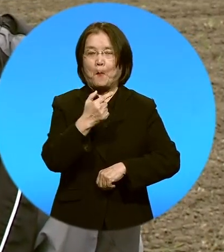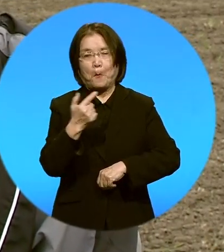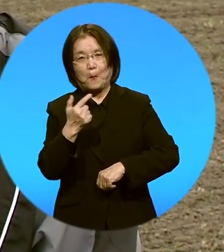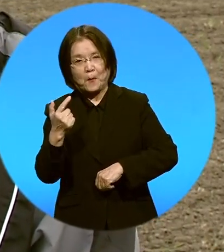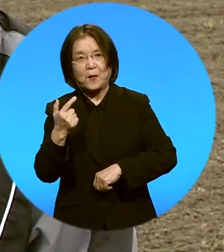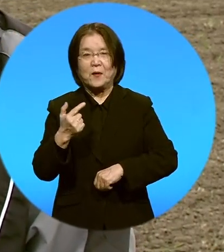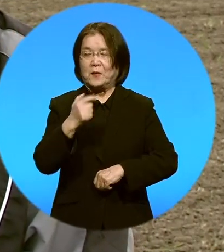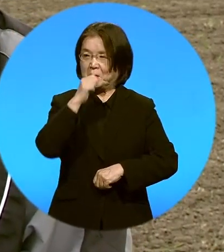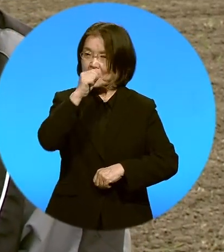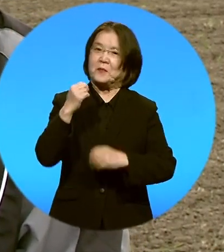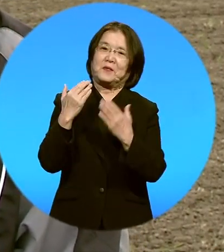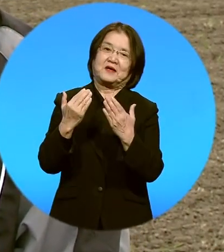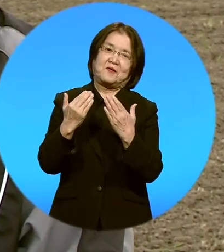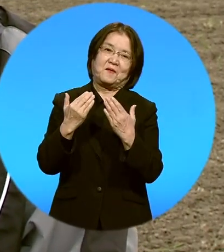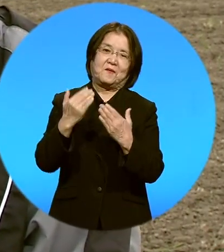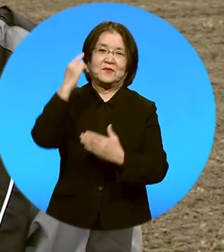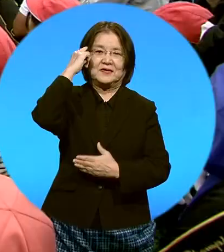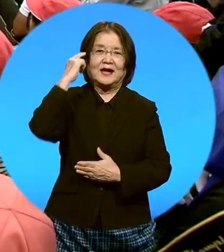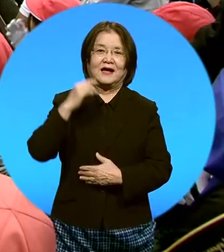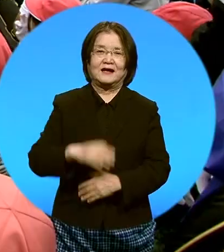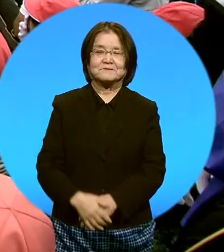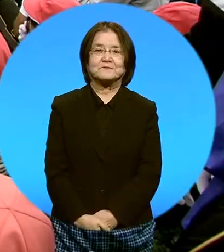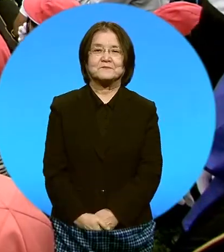強になってるんじゃないかと思います。